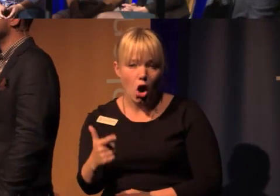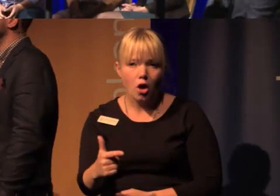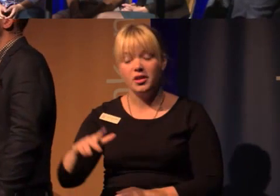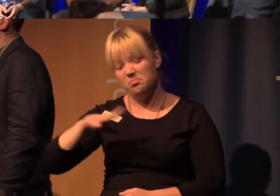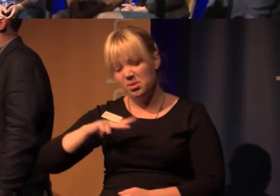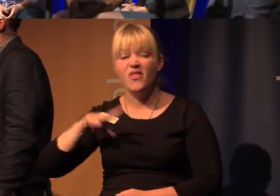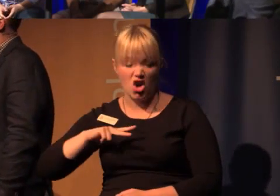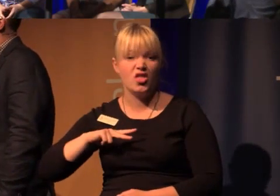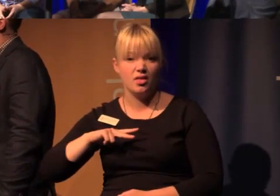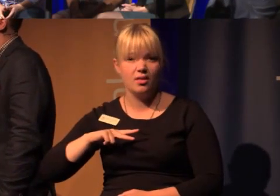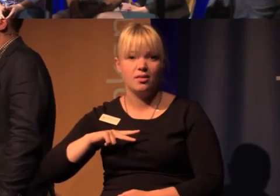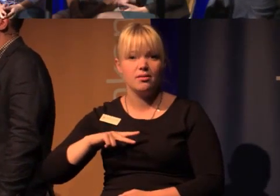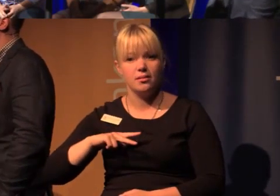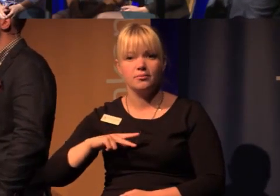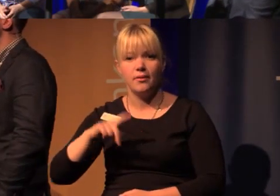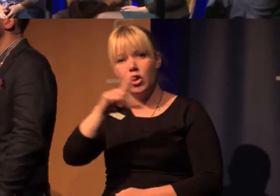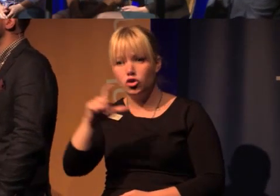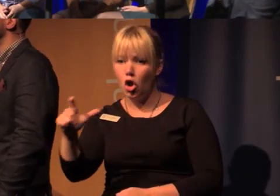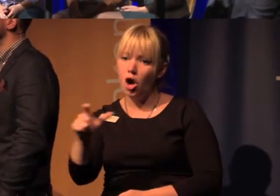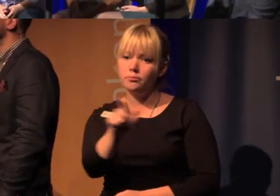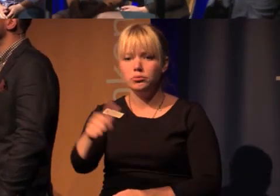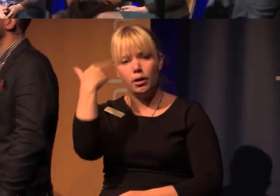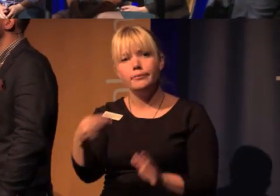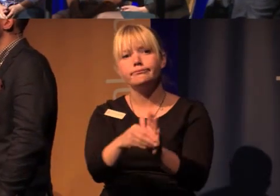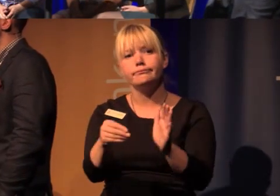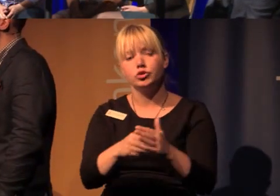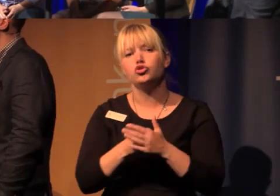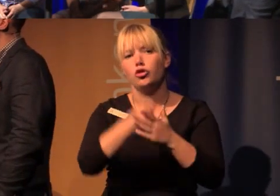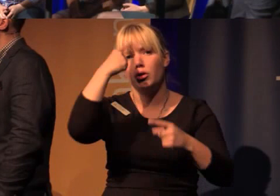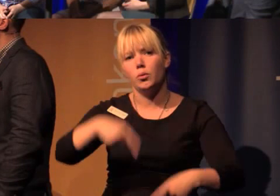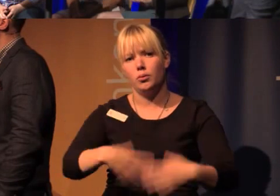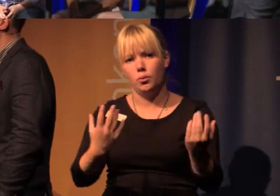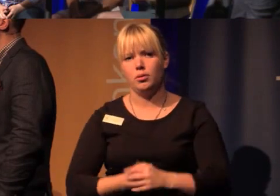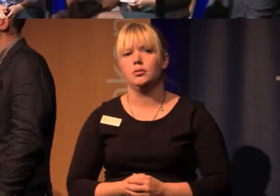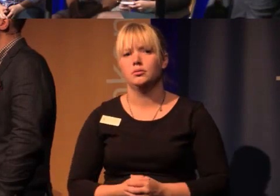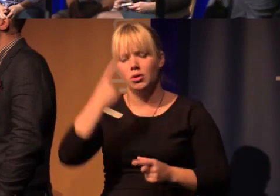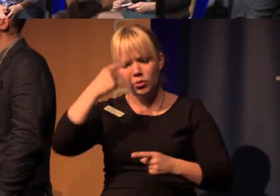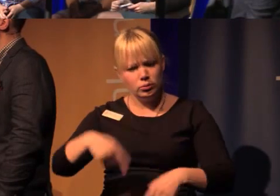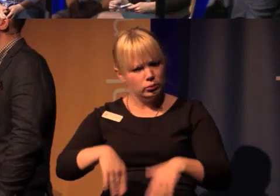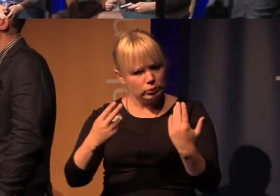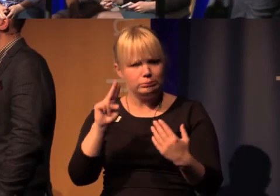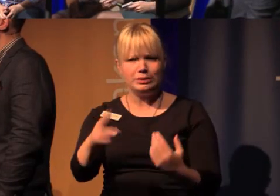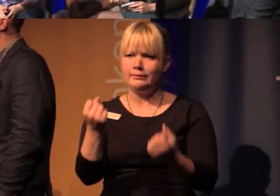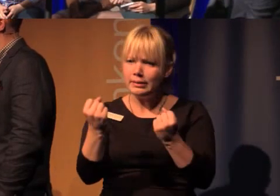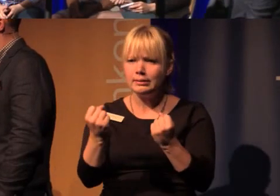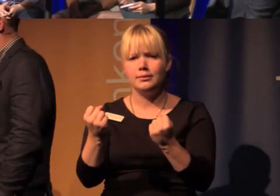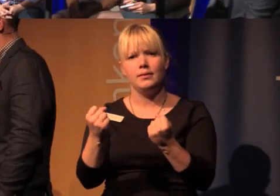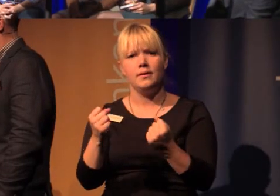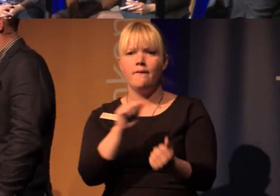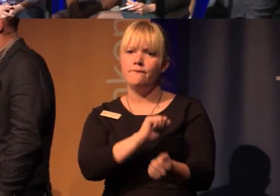in och stöttar kultur. Kulturen är enormt viktig, och man måste se till liksom att ingen kultur kommer till korta eller